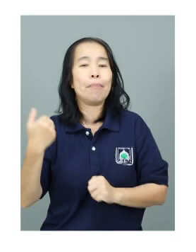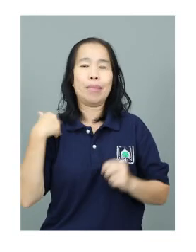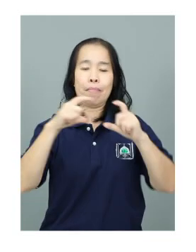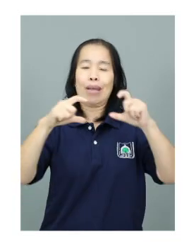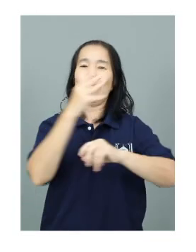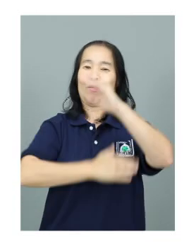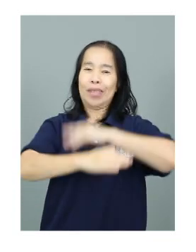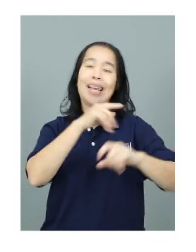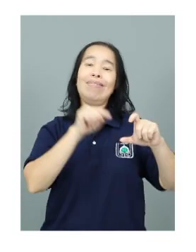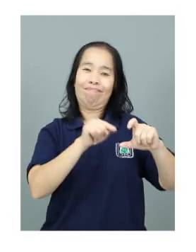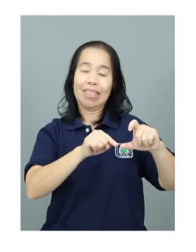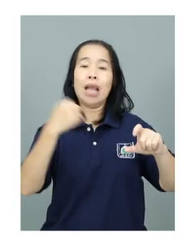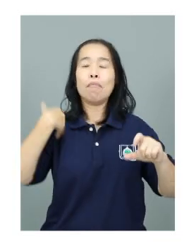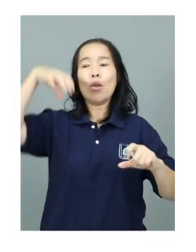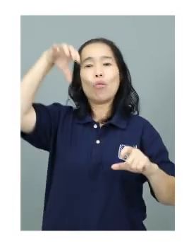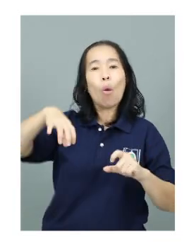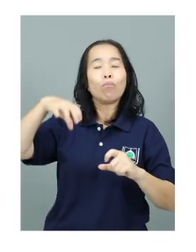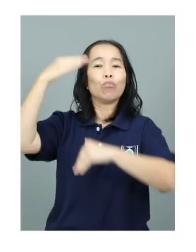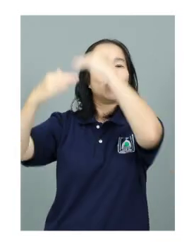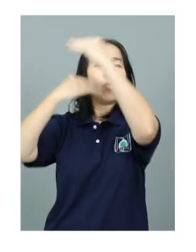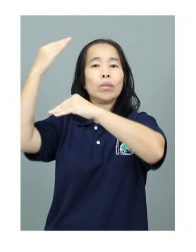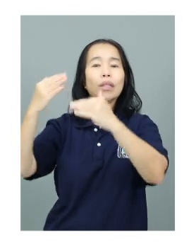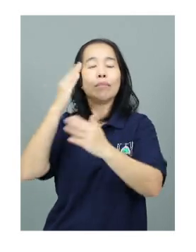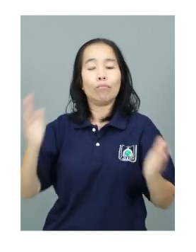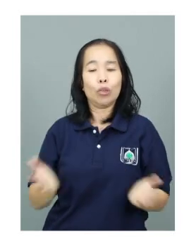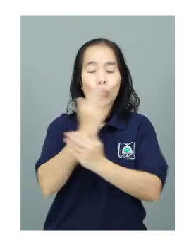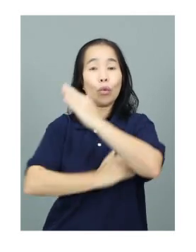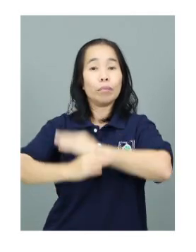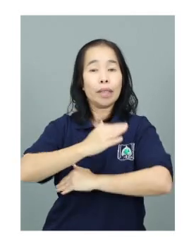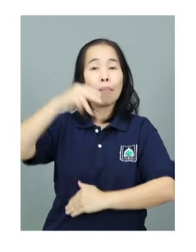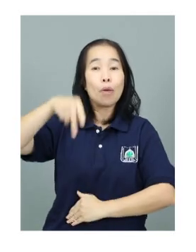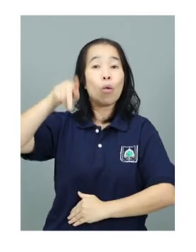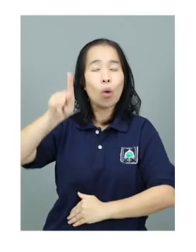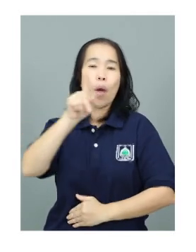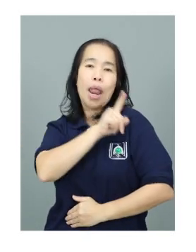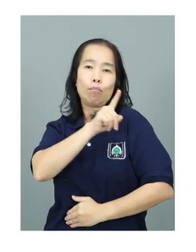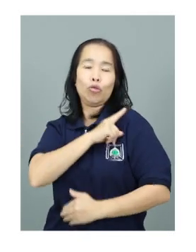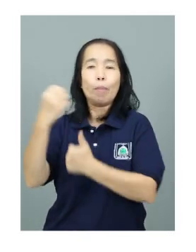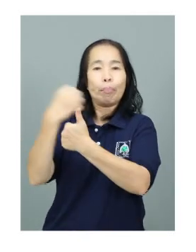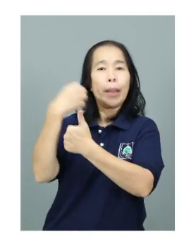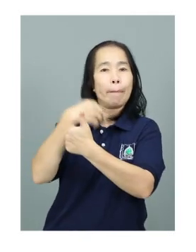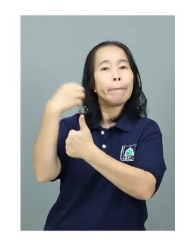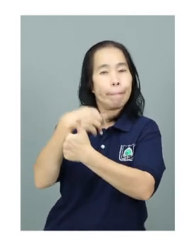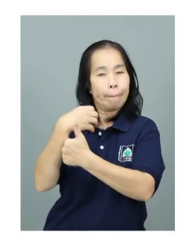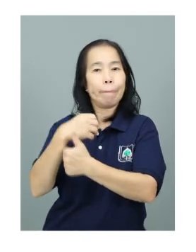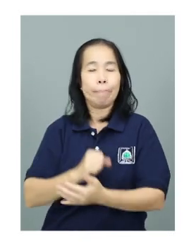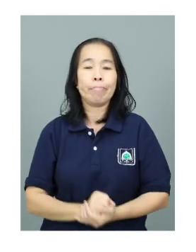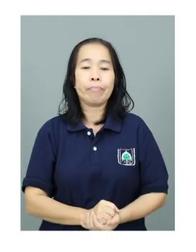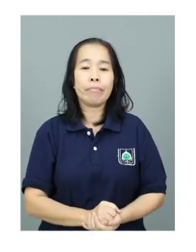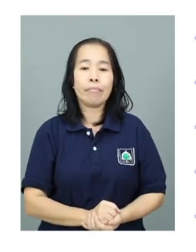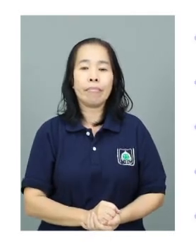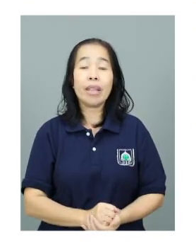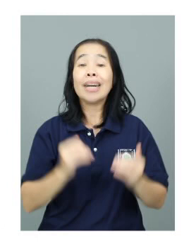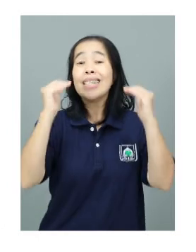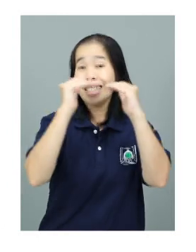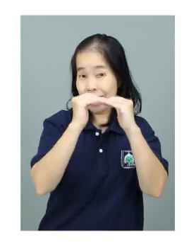คนพิการโดยมีกรมส่งเสริมและพัฒนาคุณภาพชีวิตคนพิการเป็นผู้คอยให้คำแนะนำตามสิทธิประโย